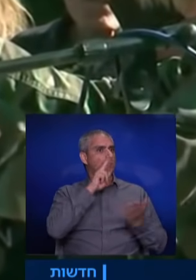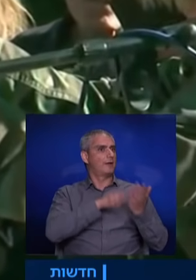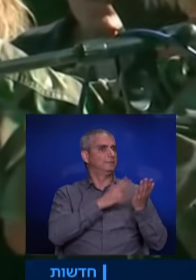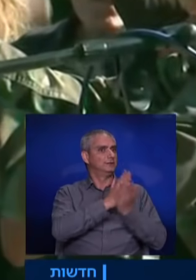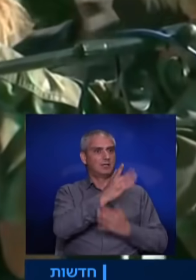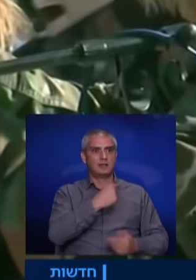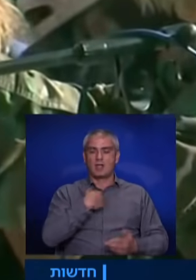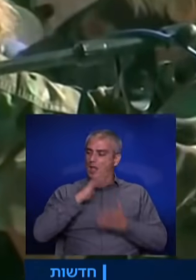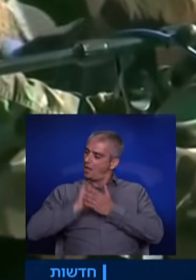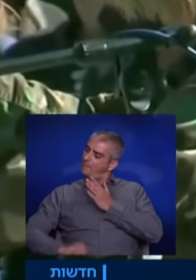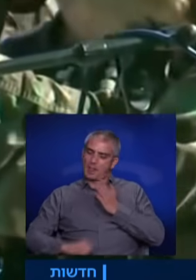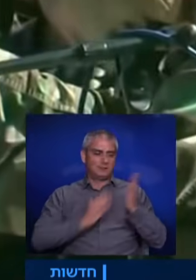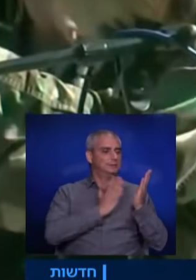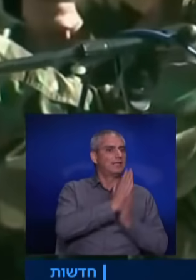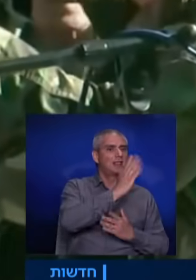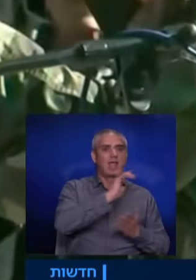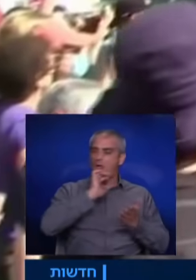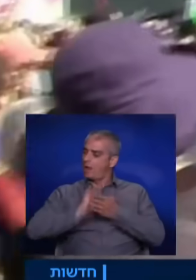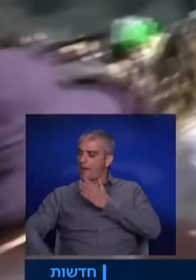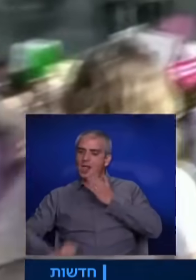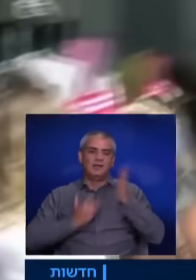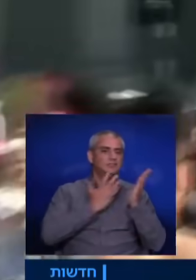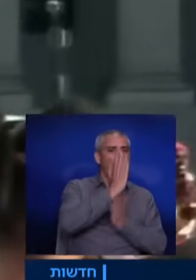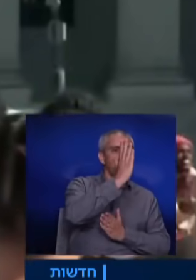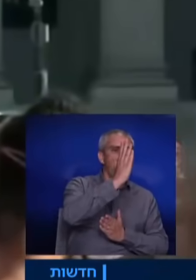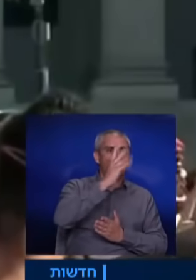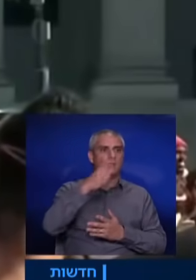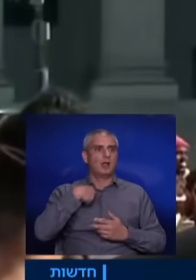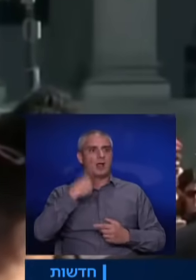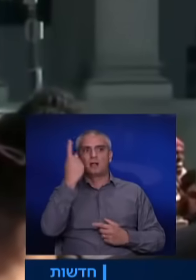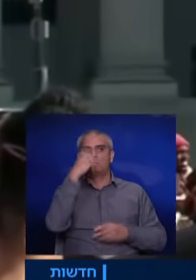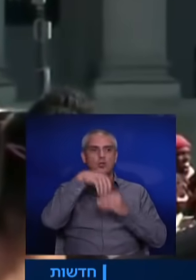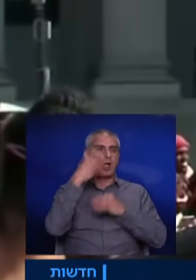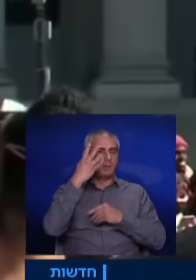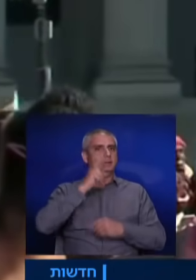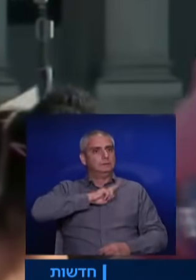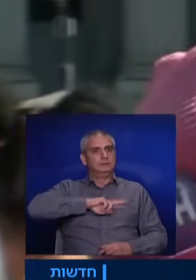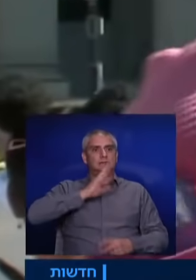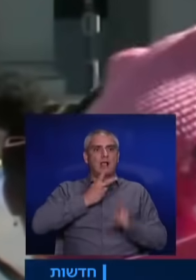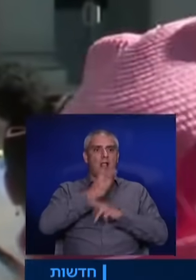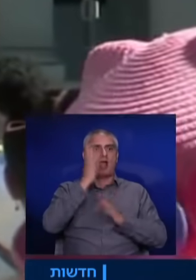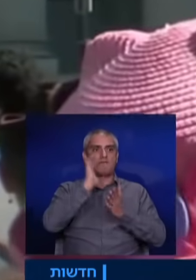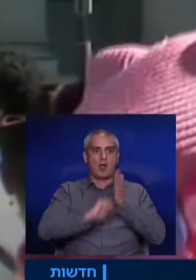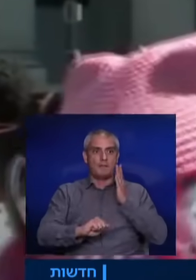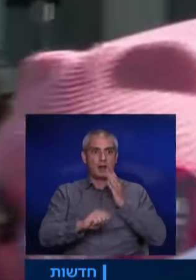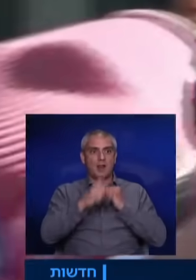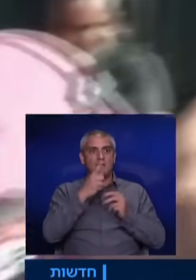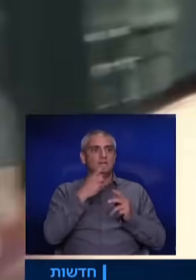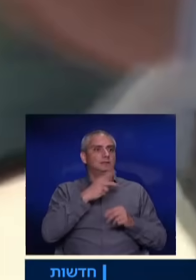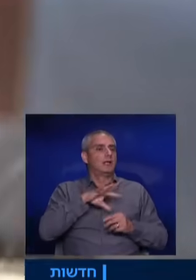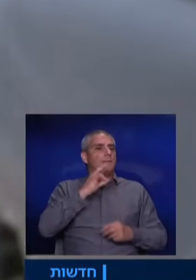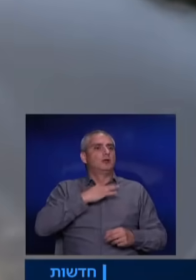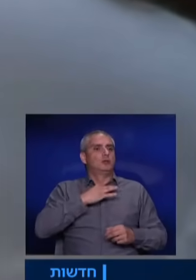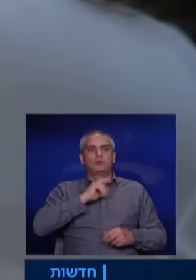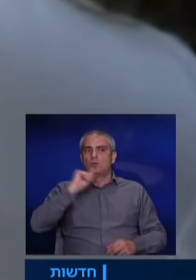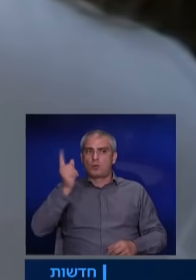justice. Abortion, justice. Abortion, justice. 1 in 4 women need abortions, and that is our choice. So